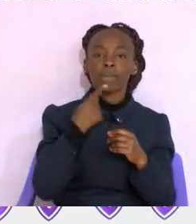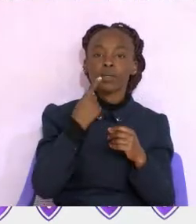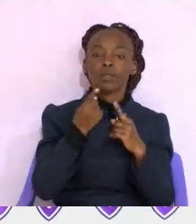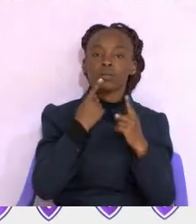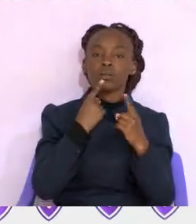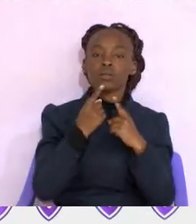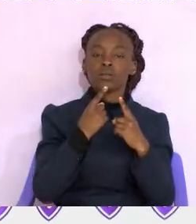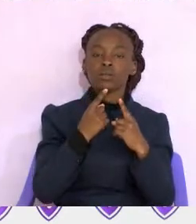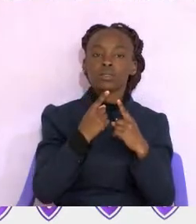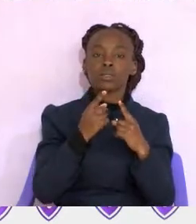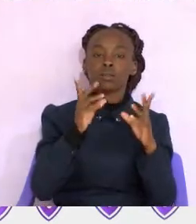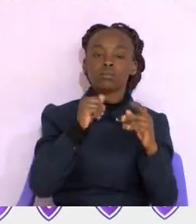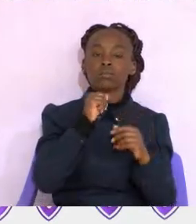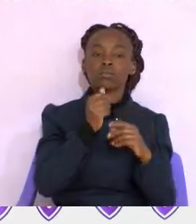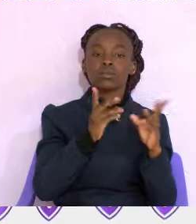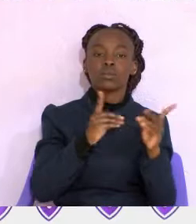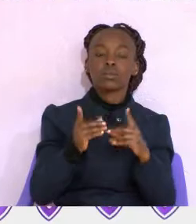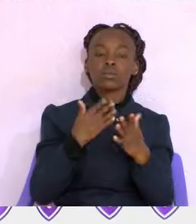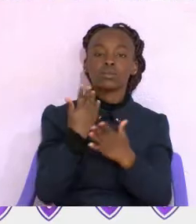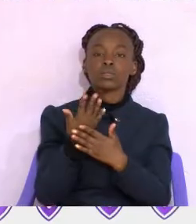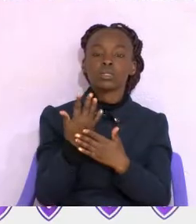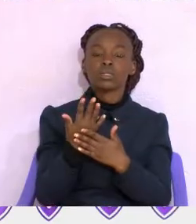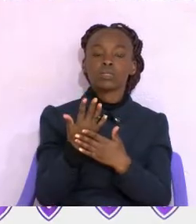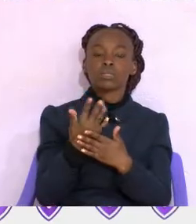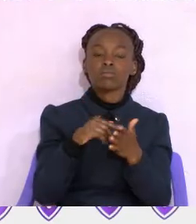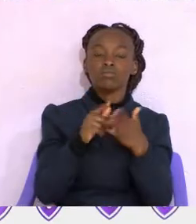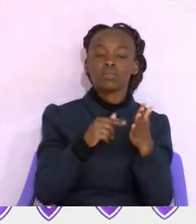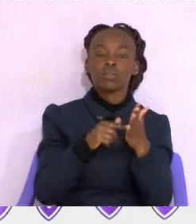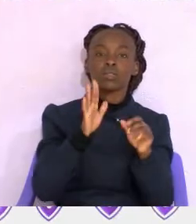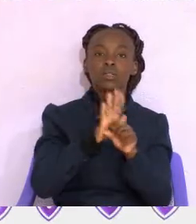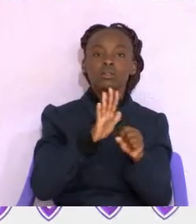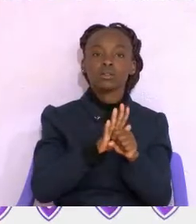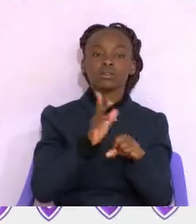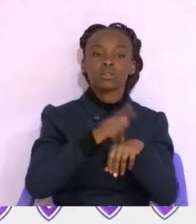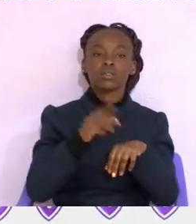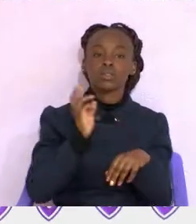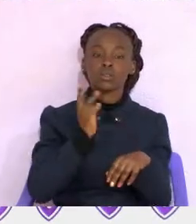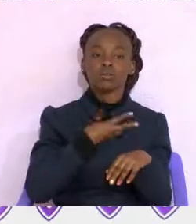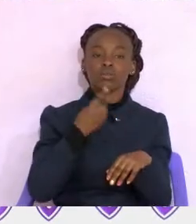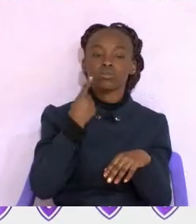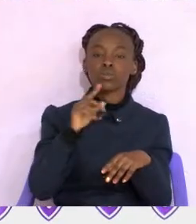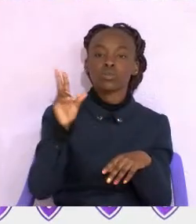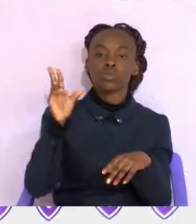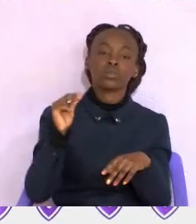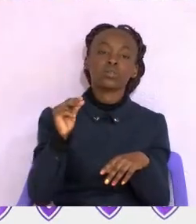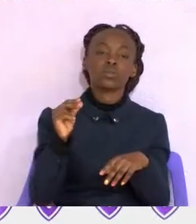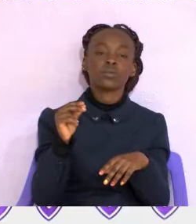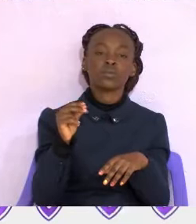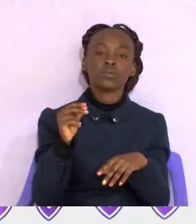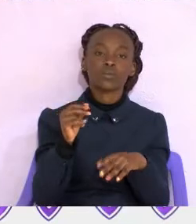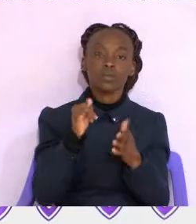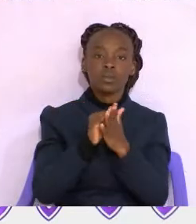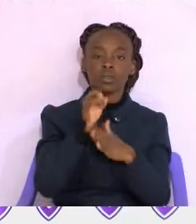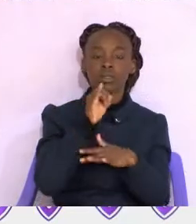fulani, lakini unapata mara nyingi sana huwa tunazipuuza na mara nyingi sana huwa tunazitupilia mbali. Na kwa hiyo wapendwa, hayo ndiyo